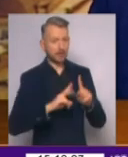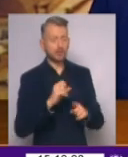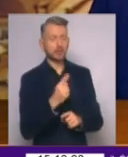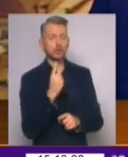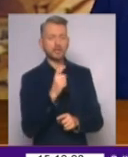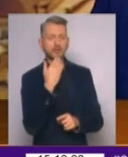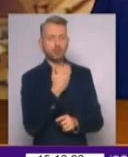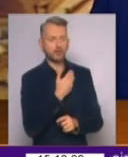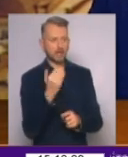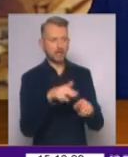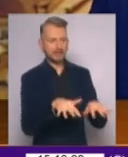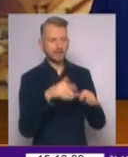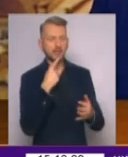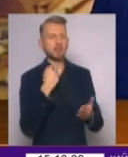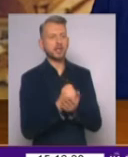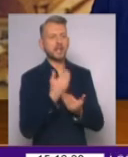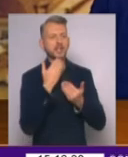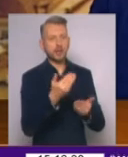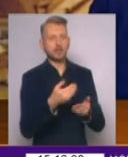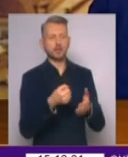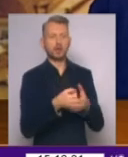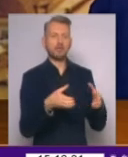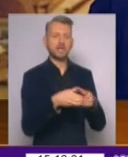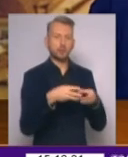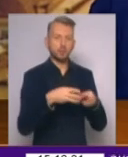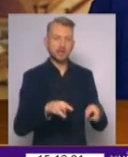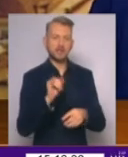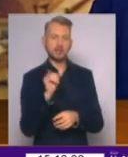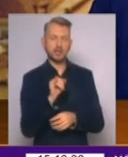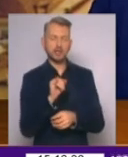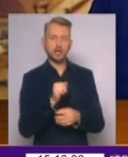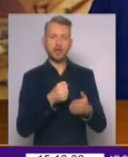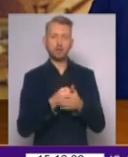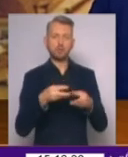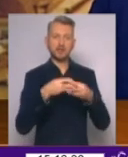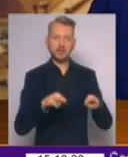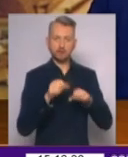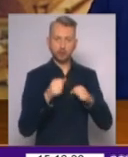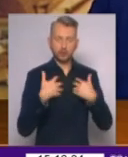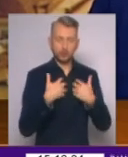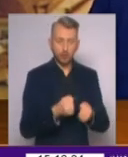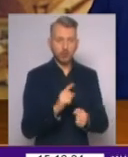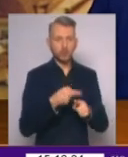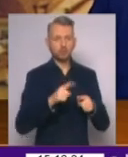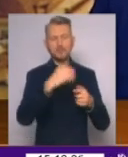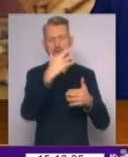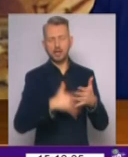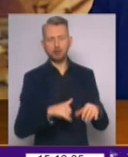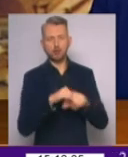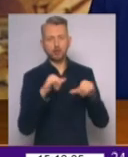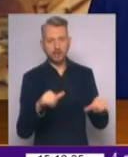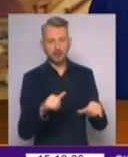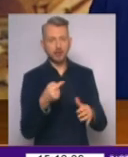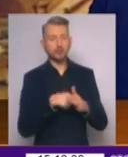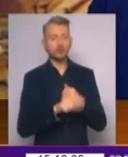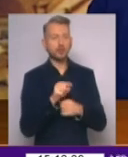останніх сесій прийняла звернення як до Кабінету міністрів, так і до Міністерства охорони здоров'я з тим, щоб цей перелік розширили, бо його,